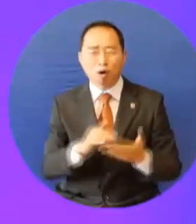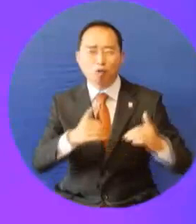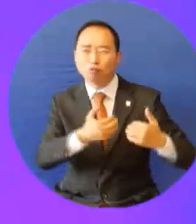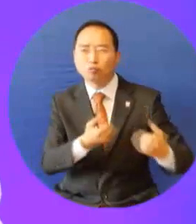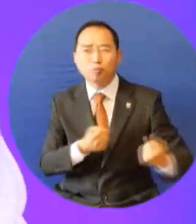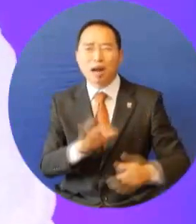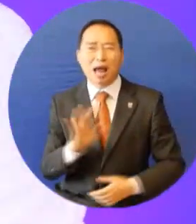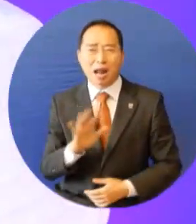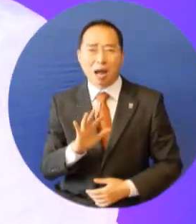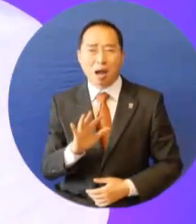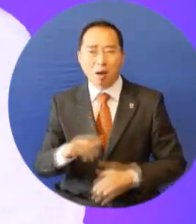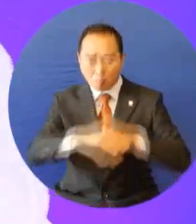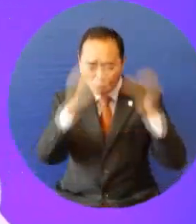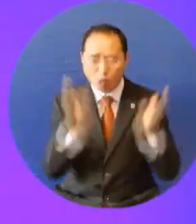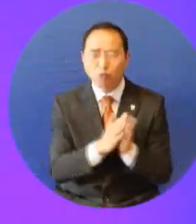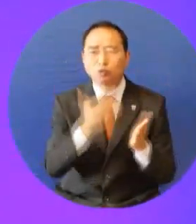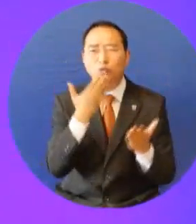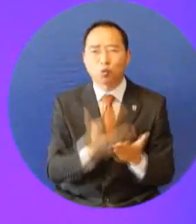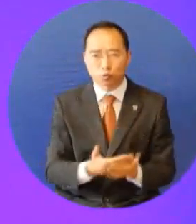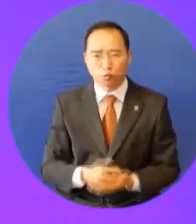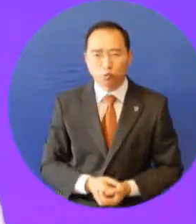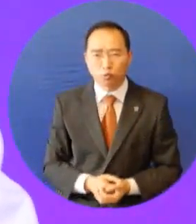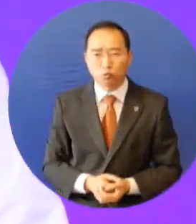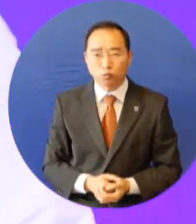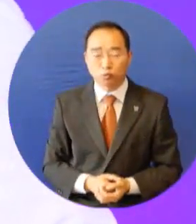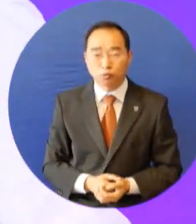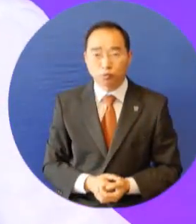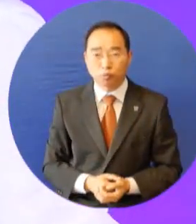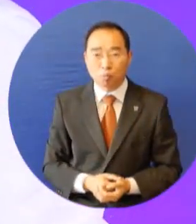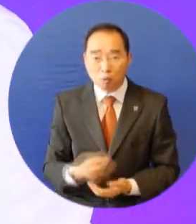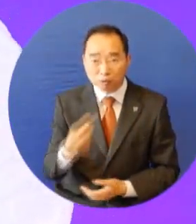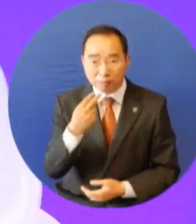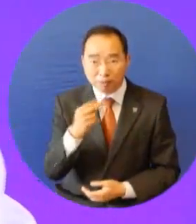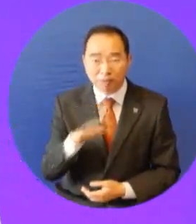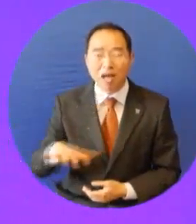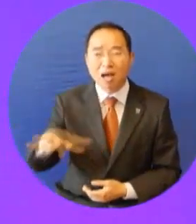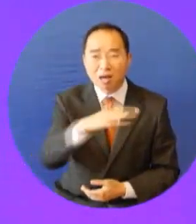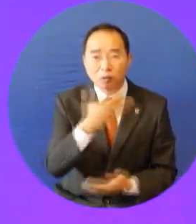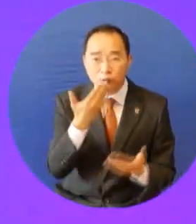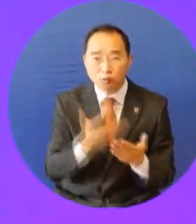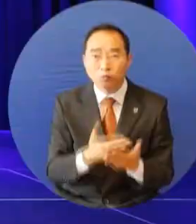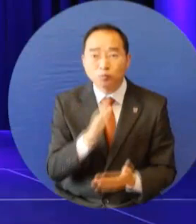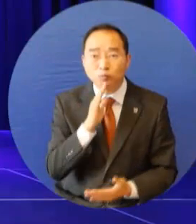높고 낮음이 없고 너나 분별이 없다. 모든 것이